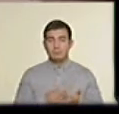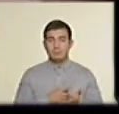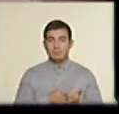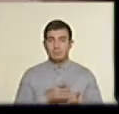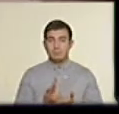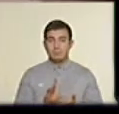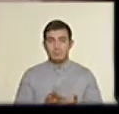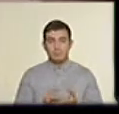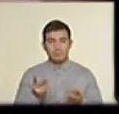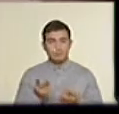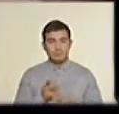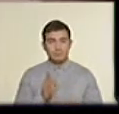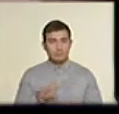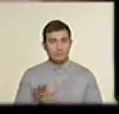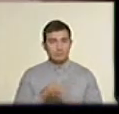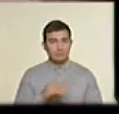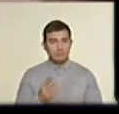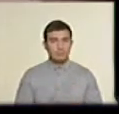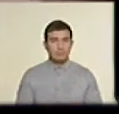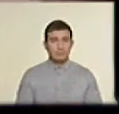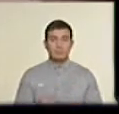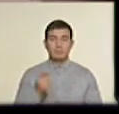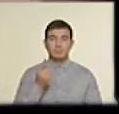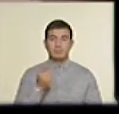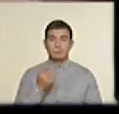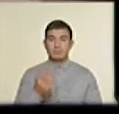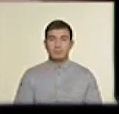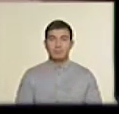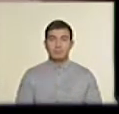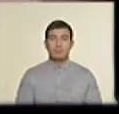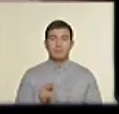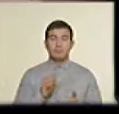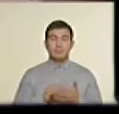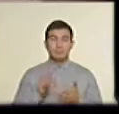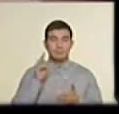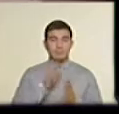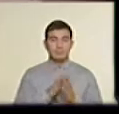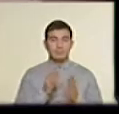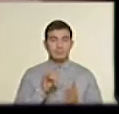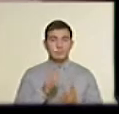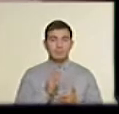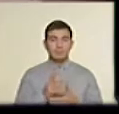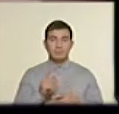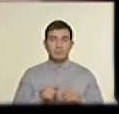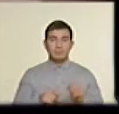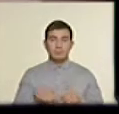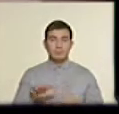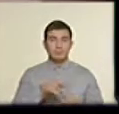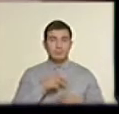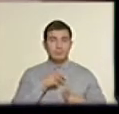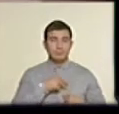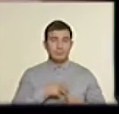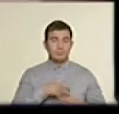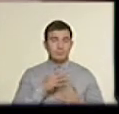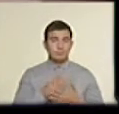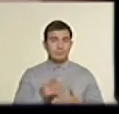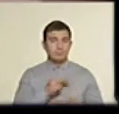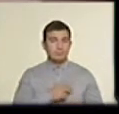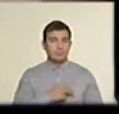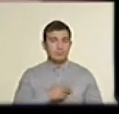yozib olishingiz kerak bo'ladi. Ya'ni birinchi topshirig'imiz darslikdagi aholiga xizmat ko'rsatish sohalari.